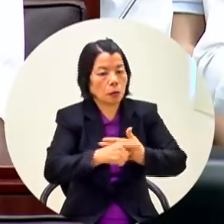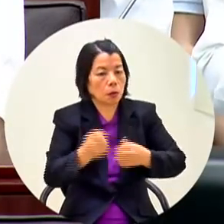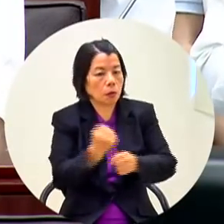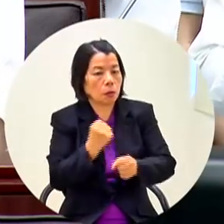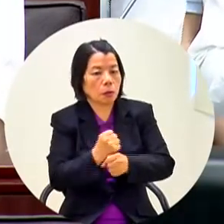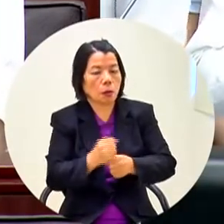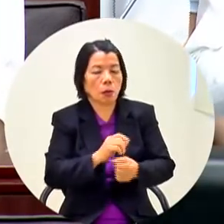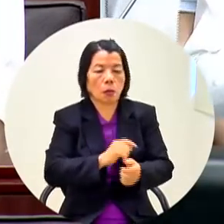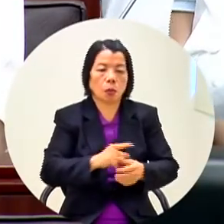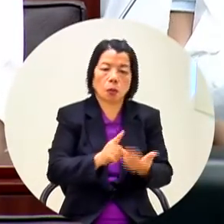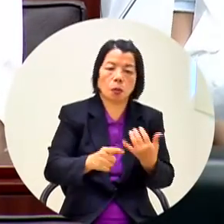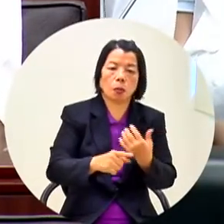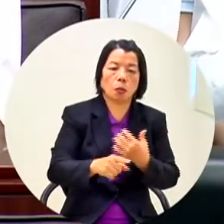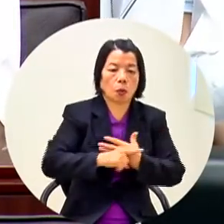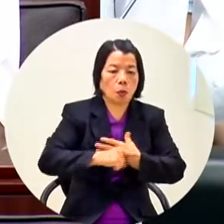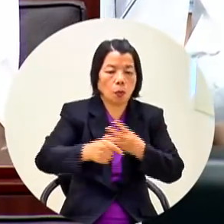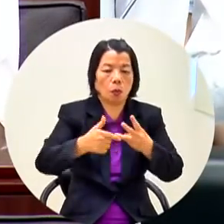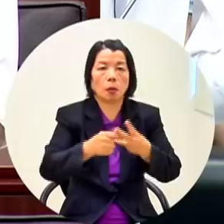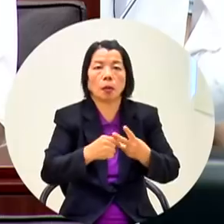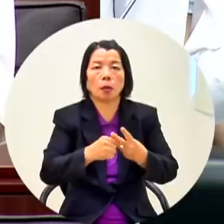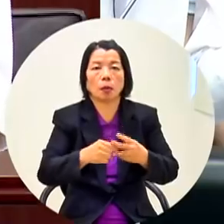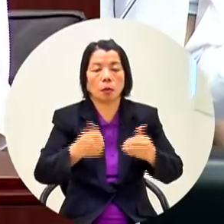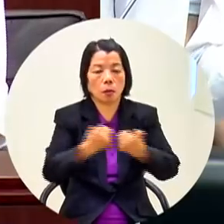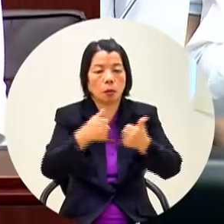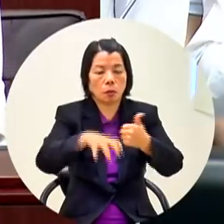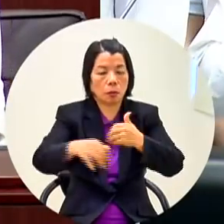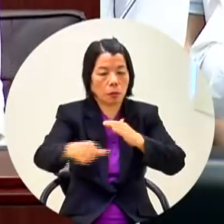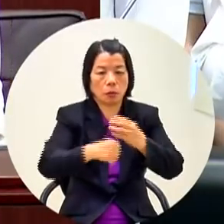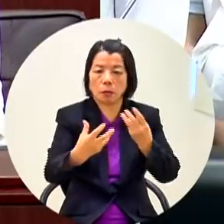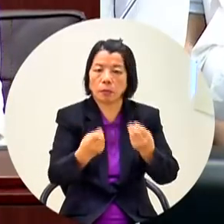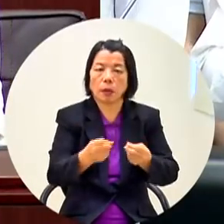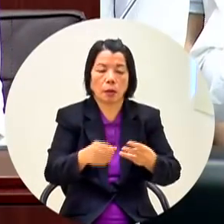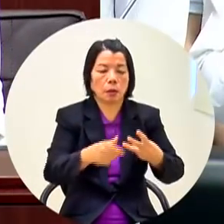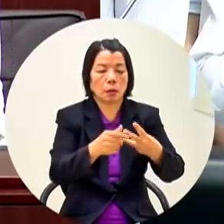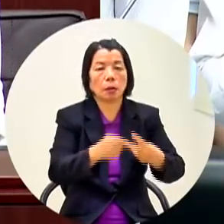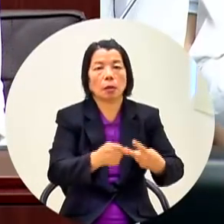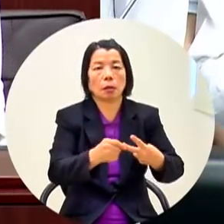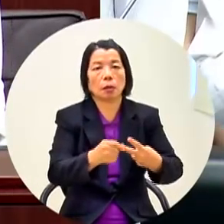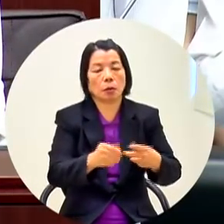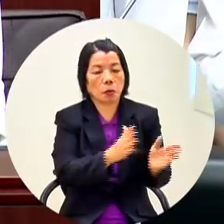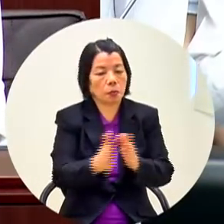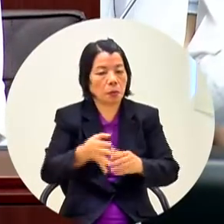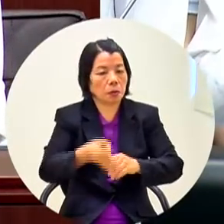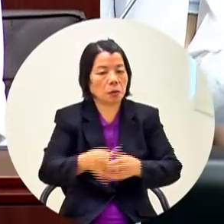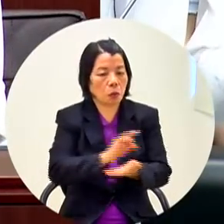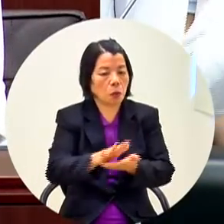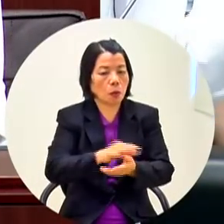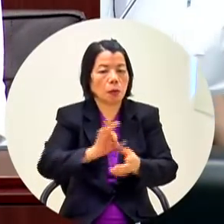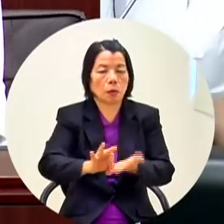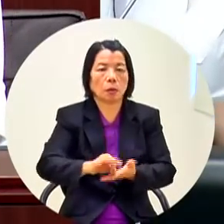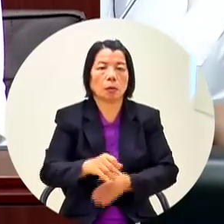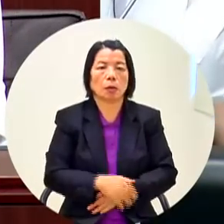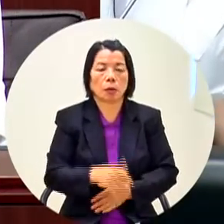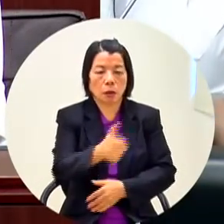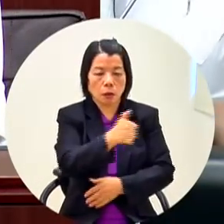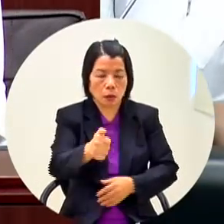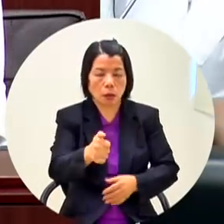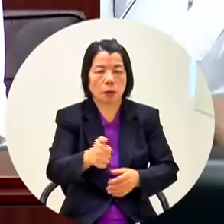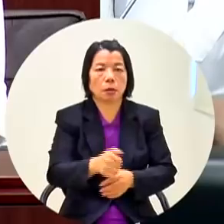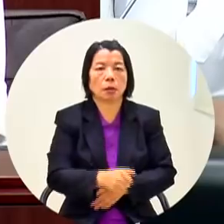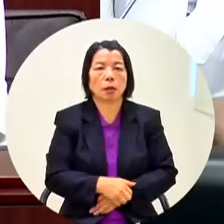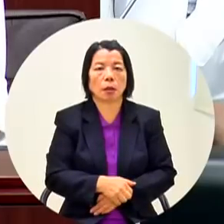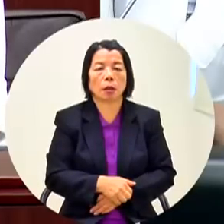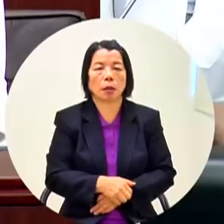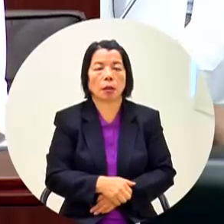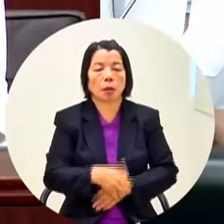要即摆机会，即、這个部分。 我想提出三个感谢。第一个感谢中央疫情流行指挥中心。 你有